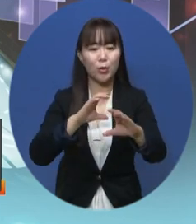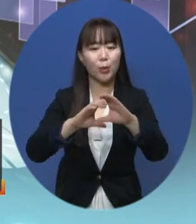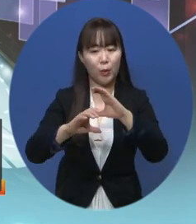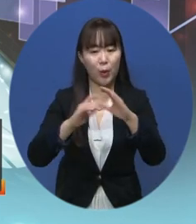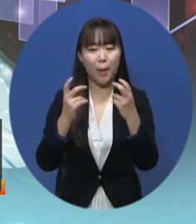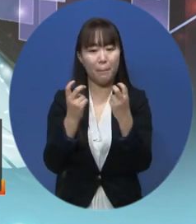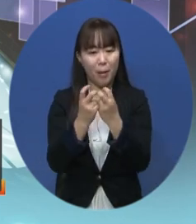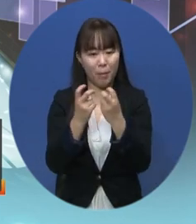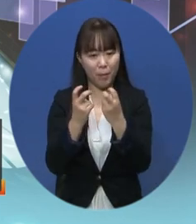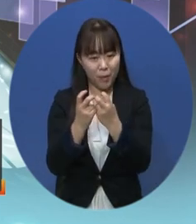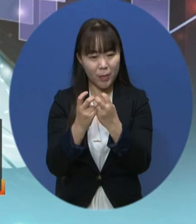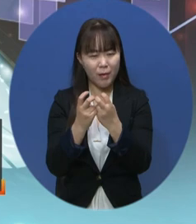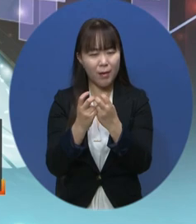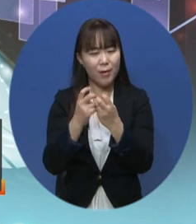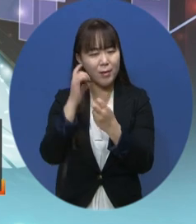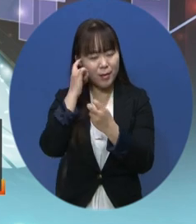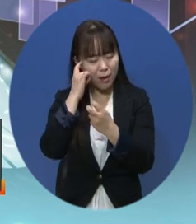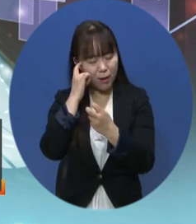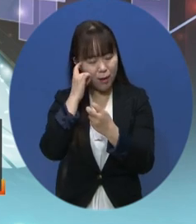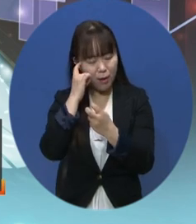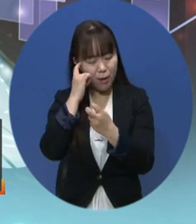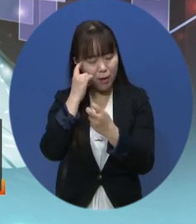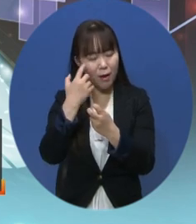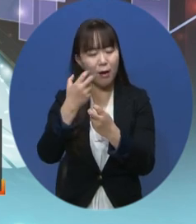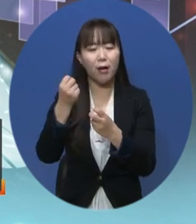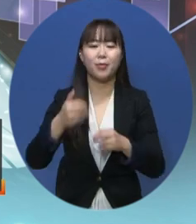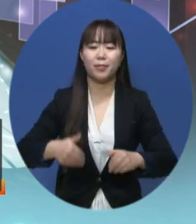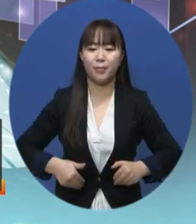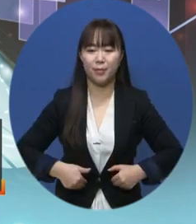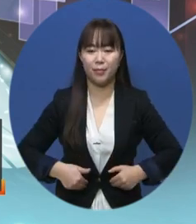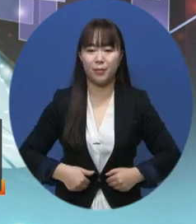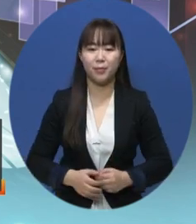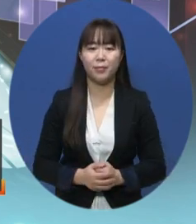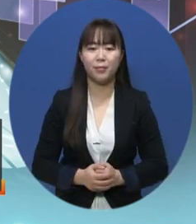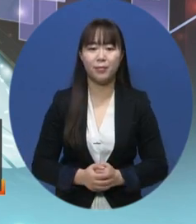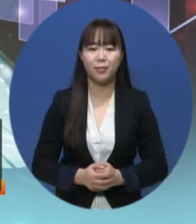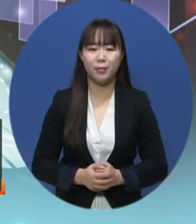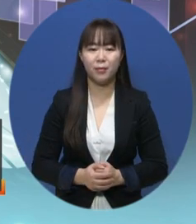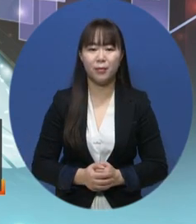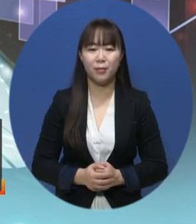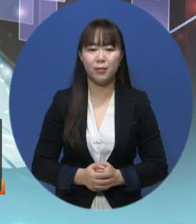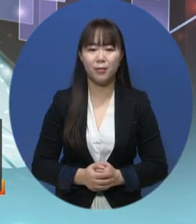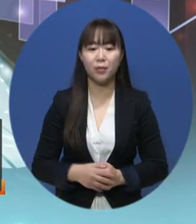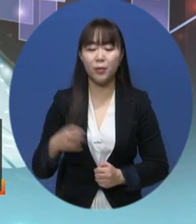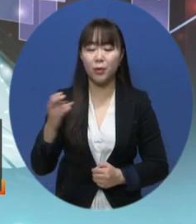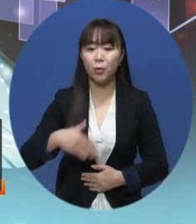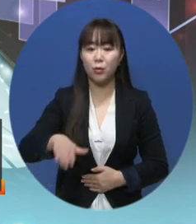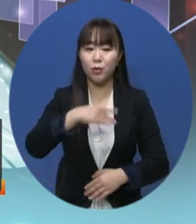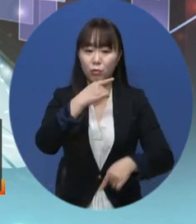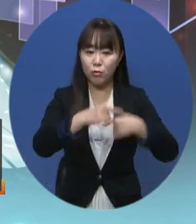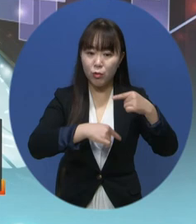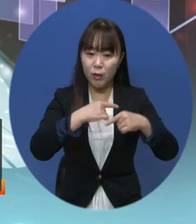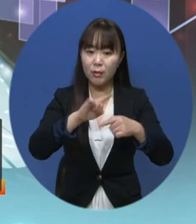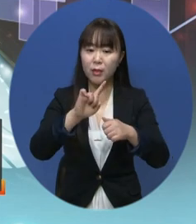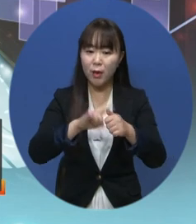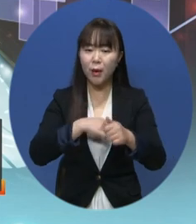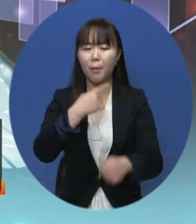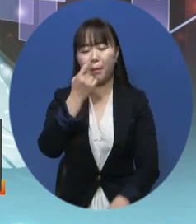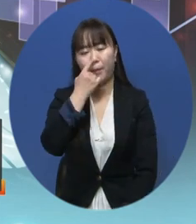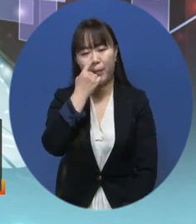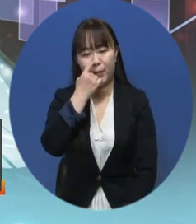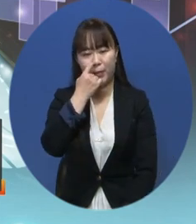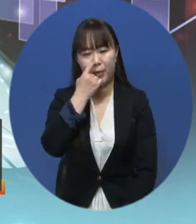소통 방법이라는 생각의 전환이 필요하다고 봅니다. 또한 우리는 수어를